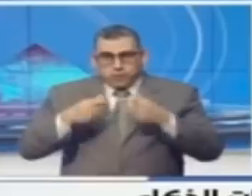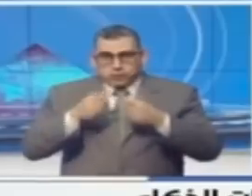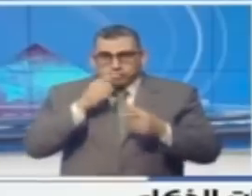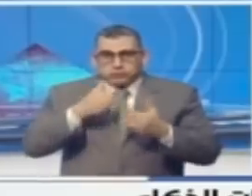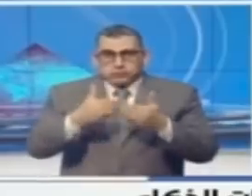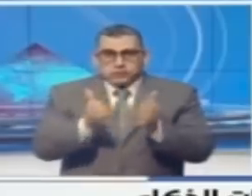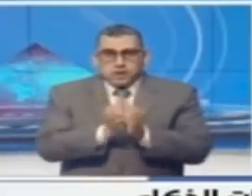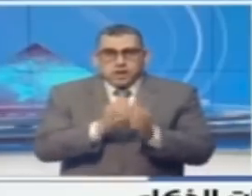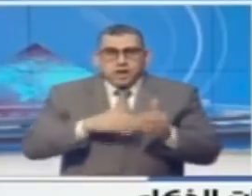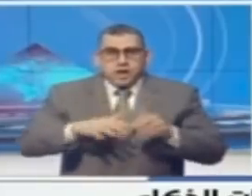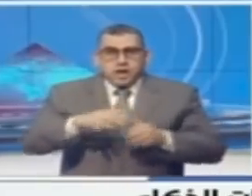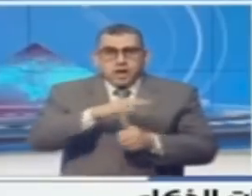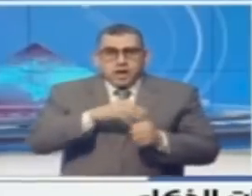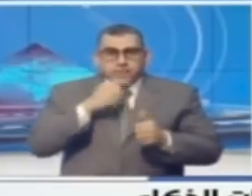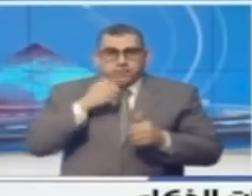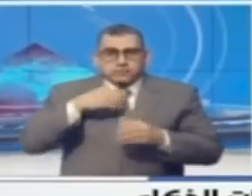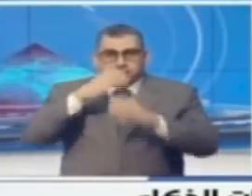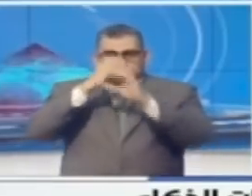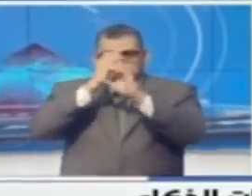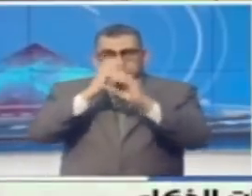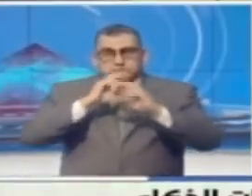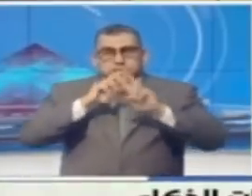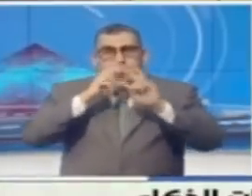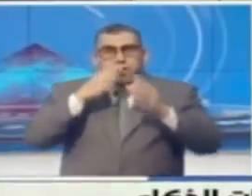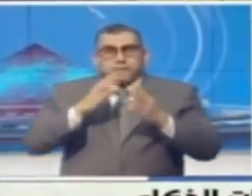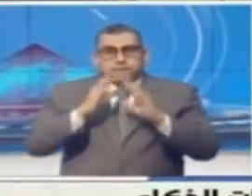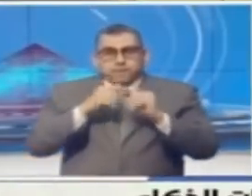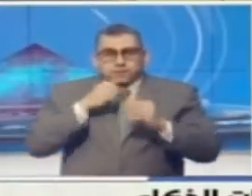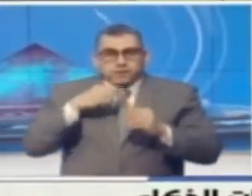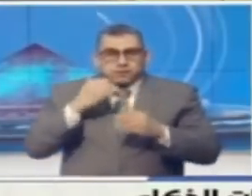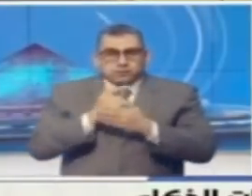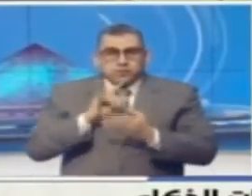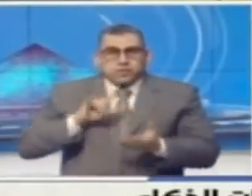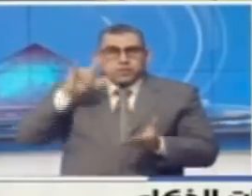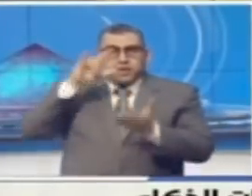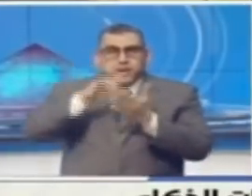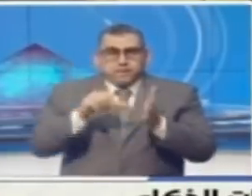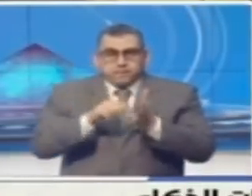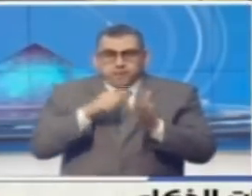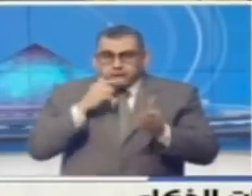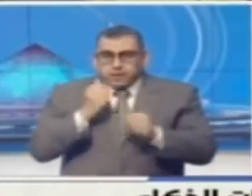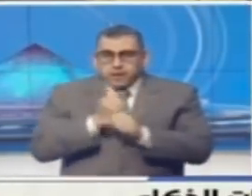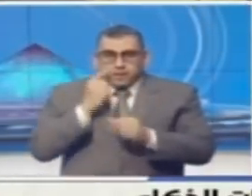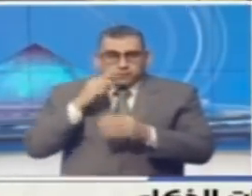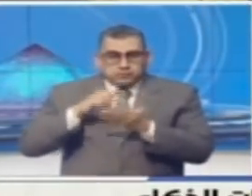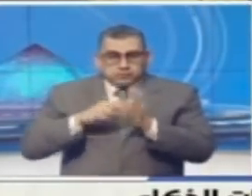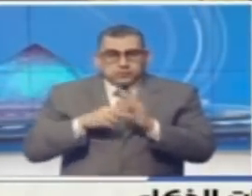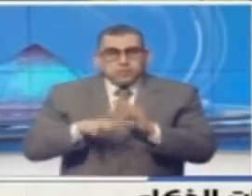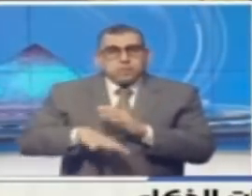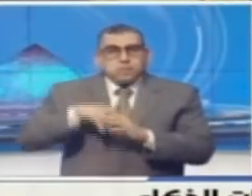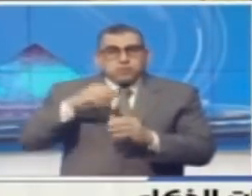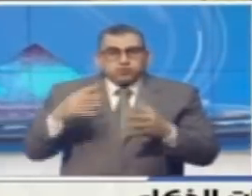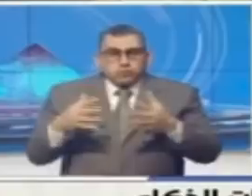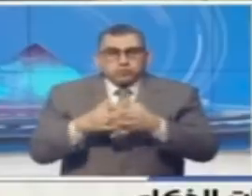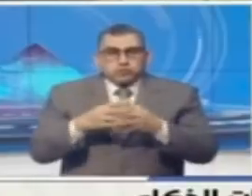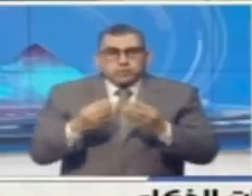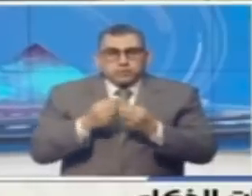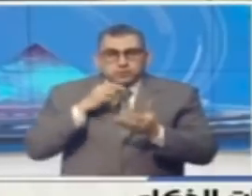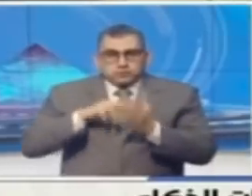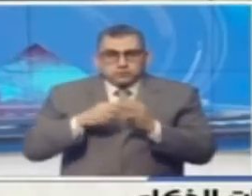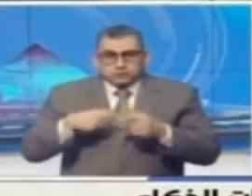والهيئة العامة للأرصاد الجوية المصرية التابعة لوزارة الطيران المدنية بشأن تنفيذ مشروعات مشتركة